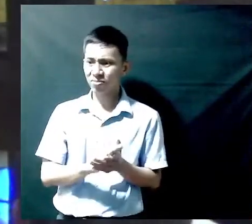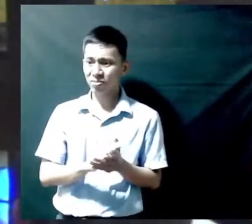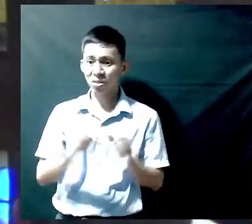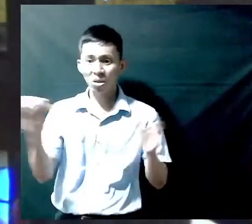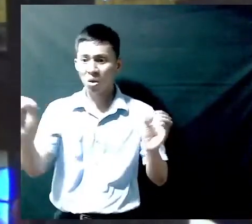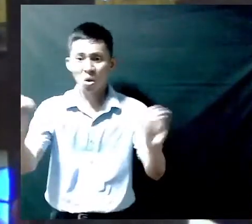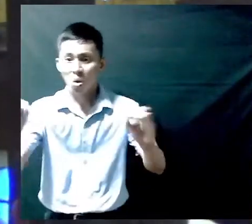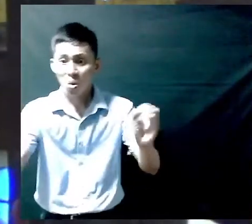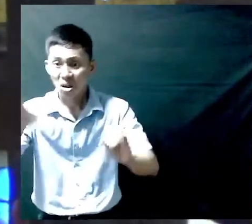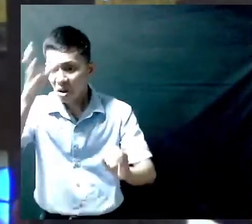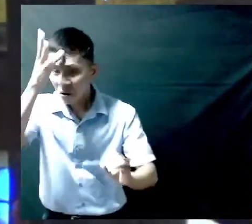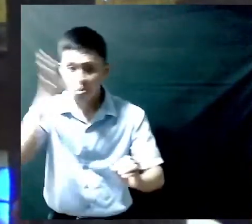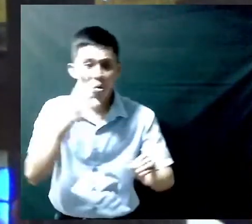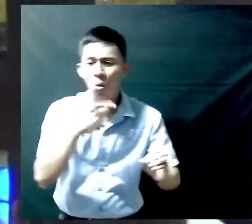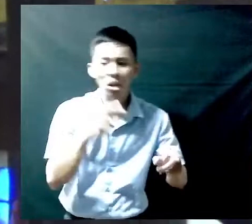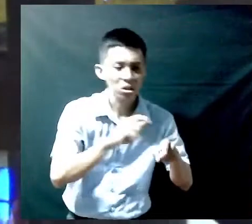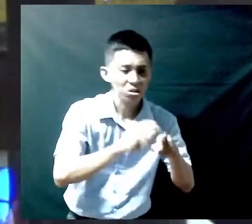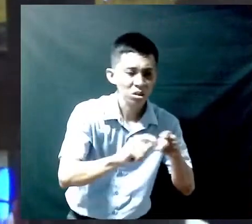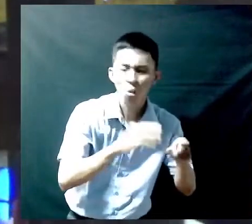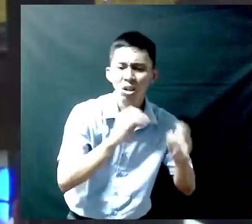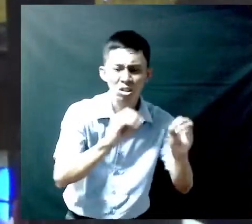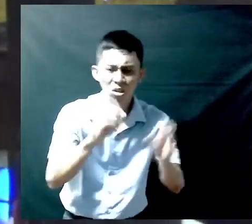guidance ng magulang.